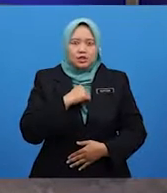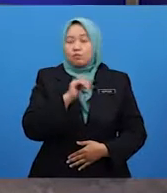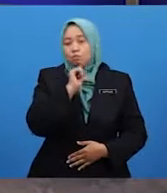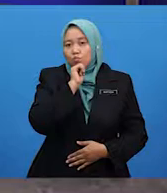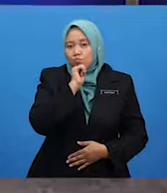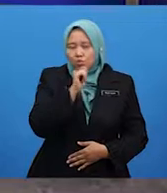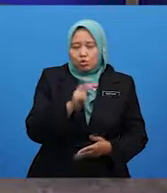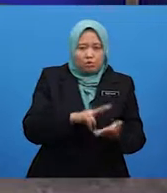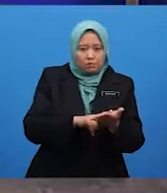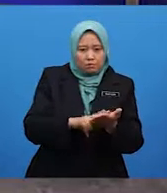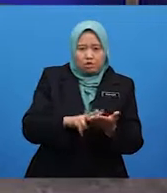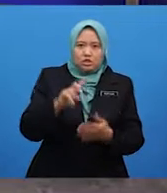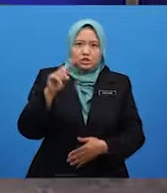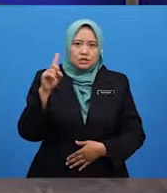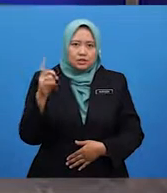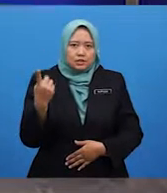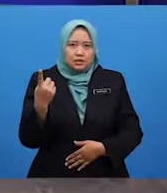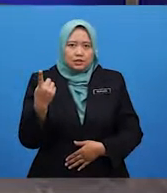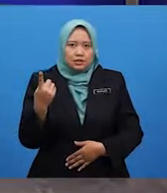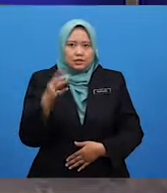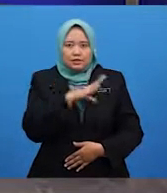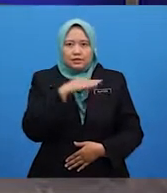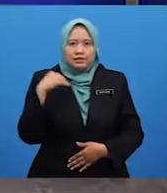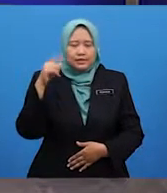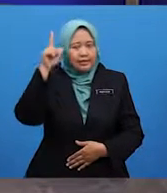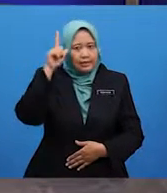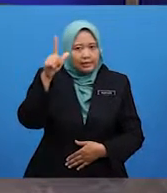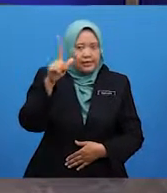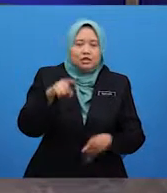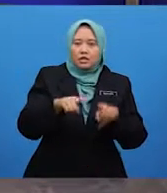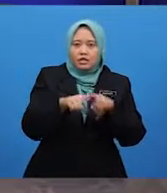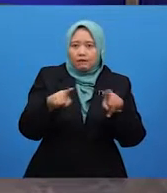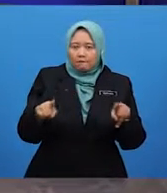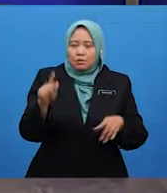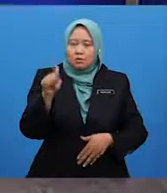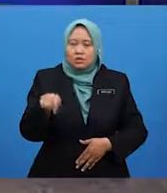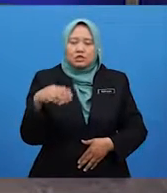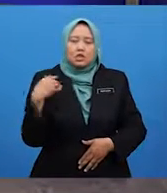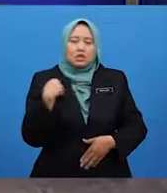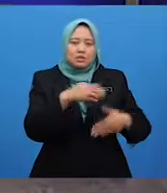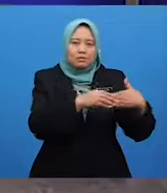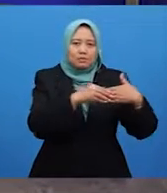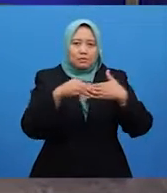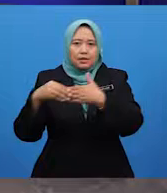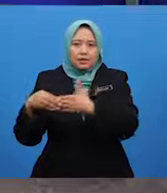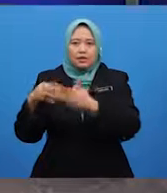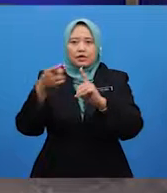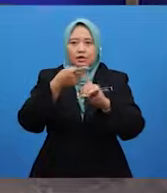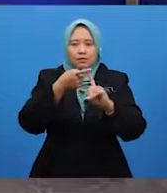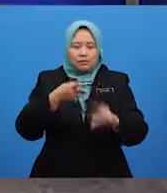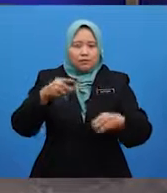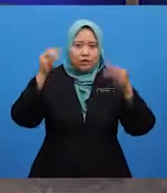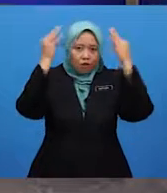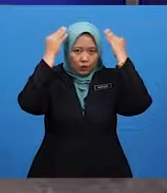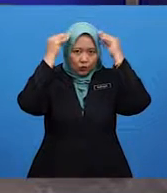membaca, lihat kita di dalam TV ini, tetapi dapat bimbingan daripada cikgu mereka. Itu paling penting. Selepas pelajar melalui proses